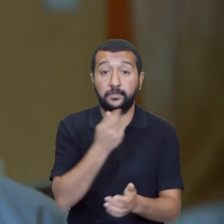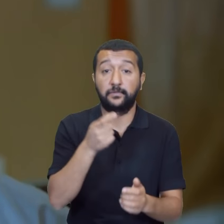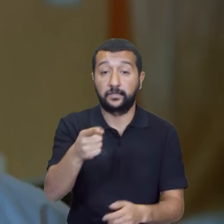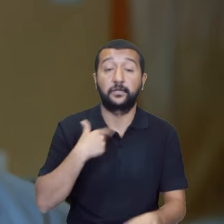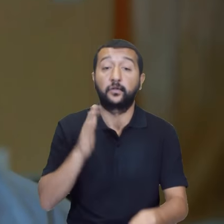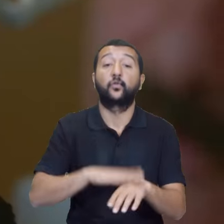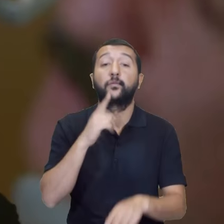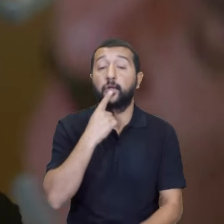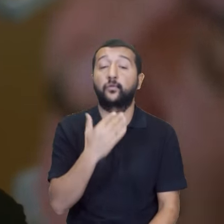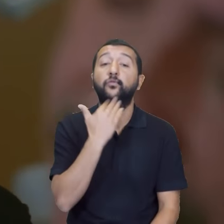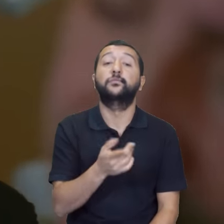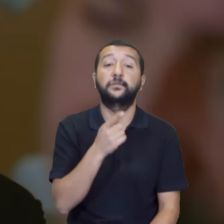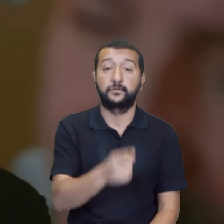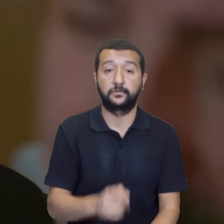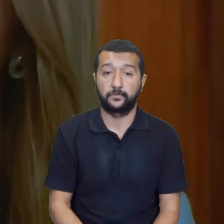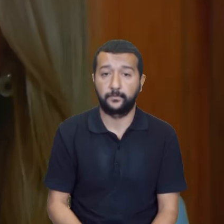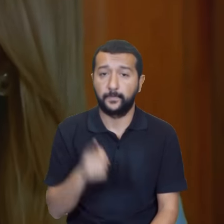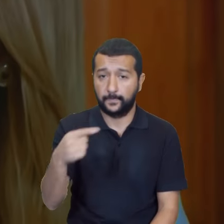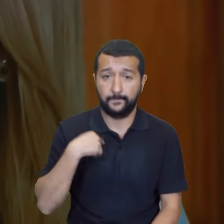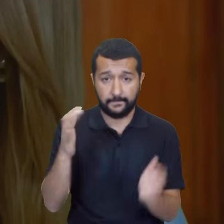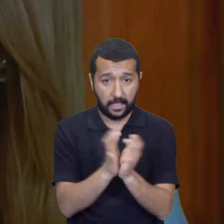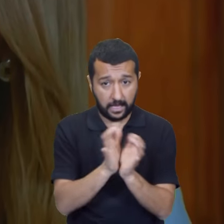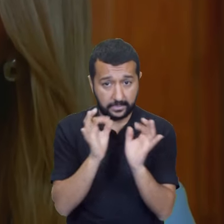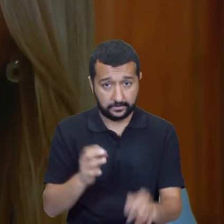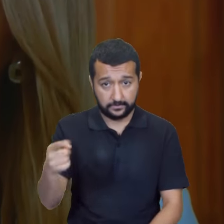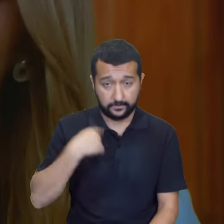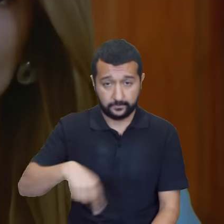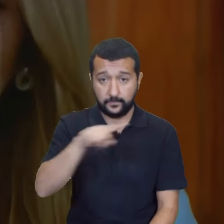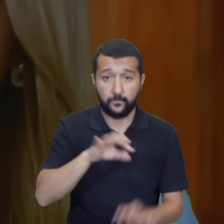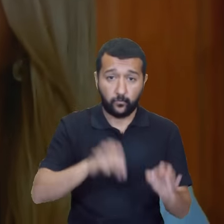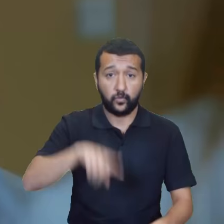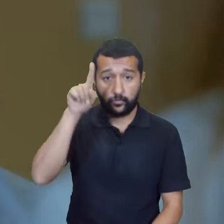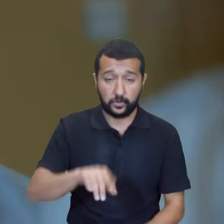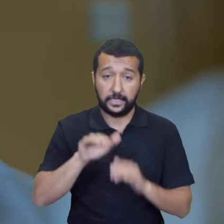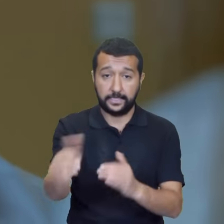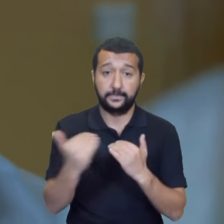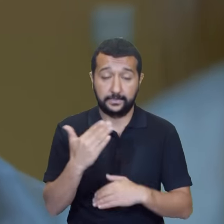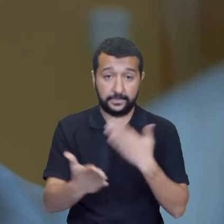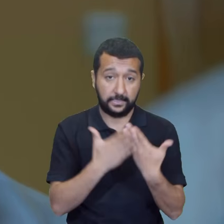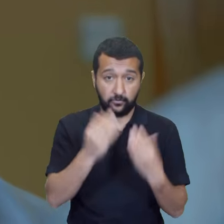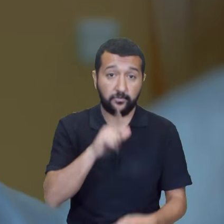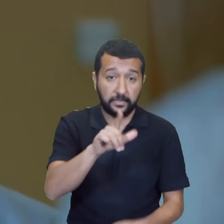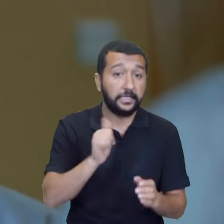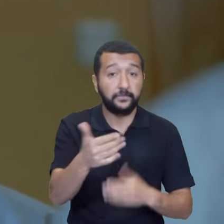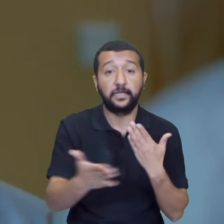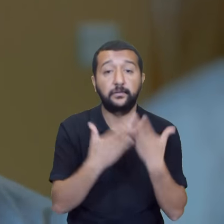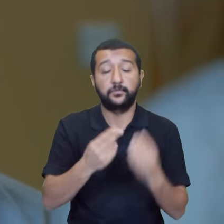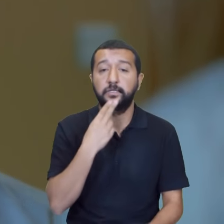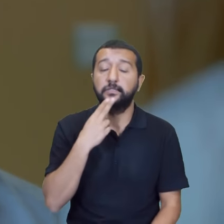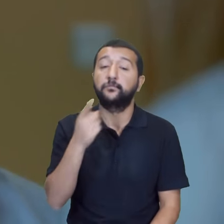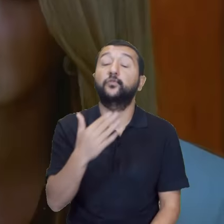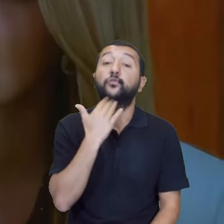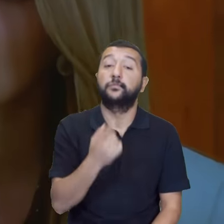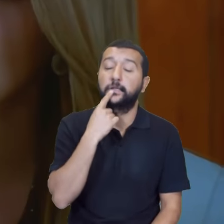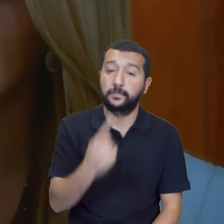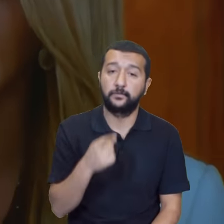ben dokunamam Itır. Olmaz. Ya biz bir aile değil miyiz? Böyle günlerde birbirimize yardım etmeyeceksek ne zaman edeceğiz? Kızım